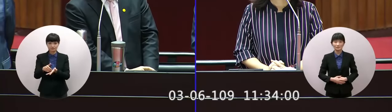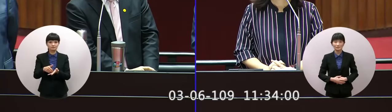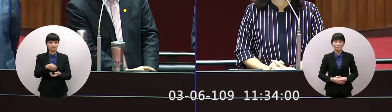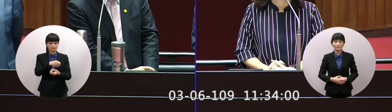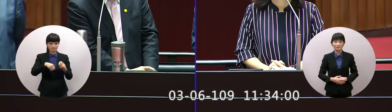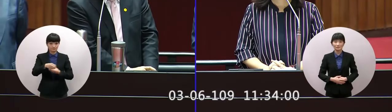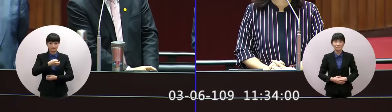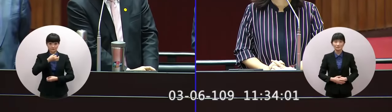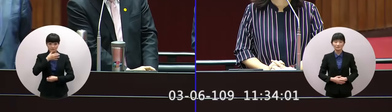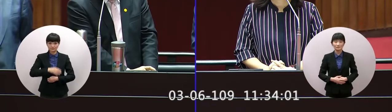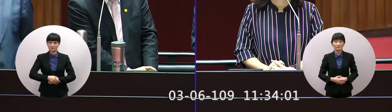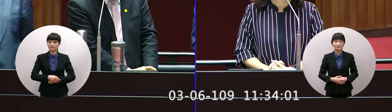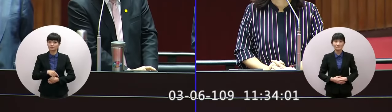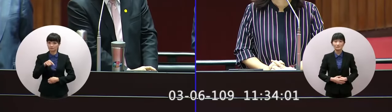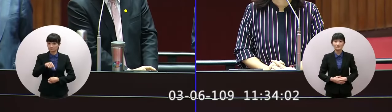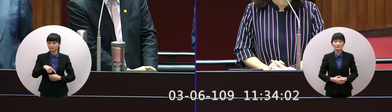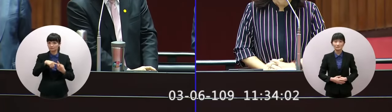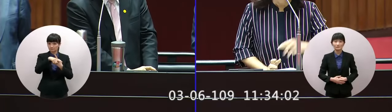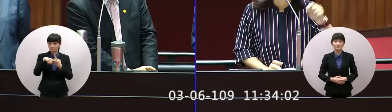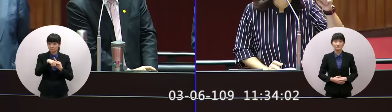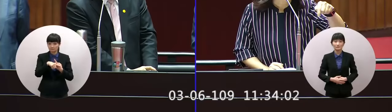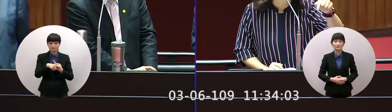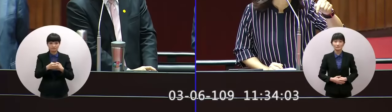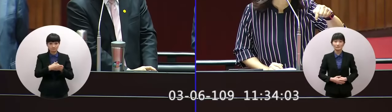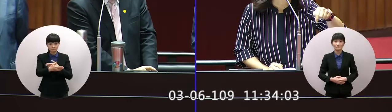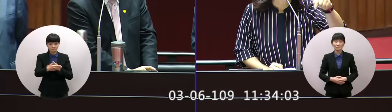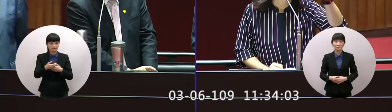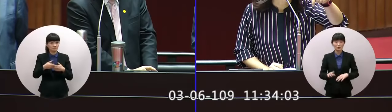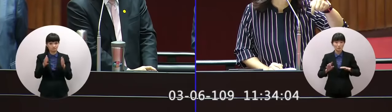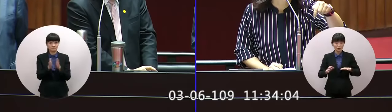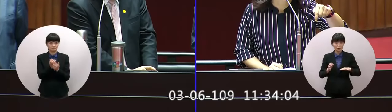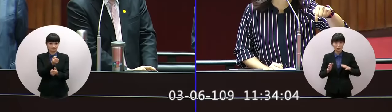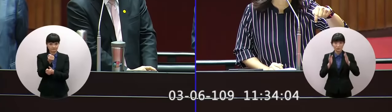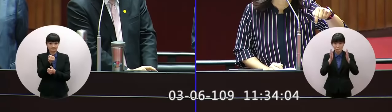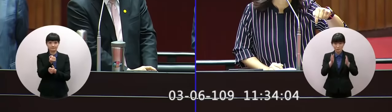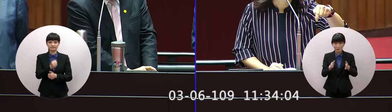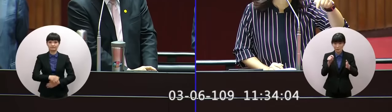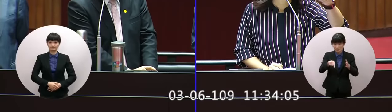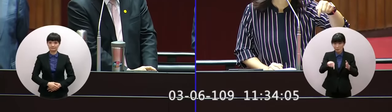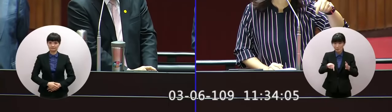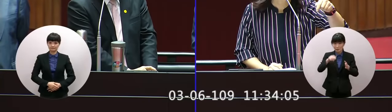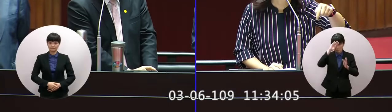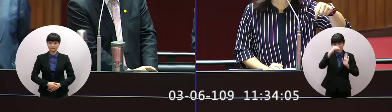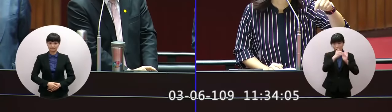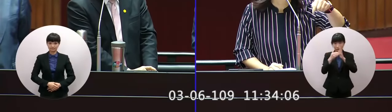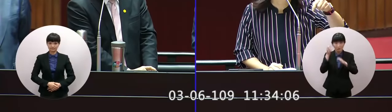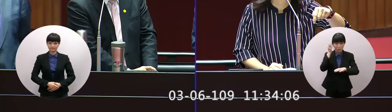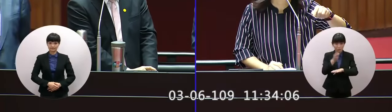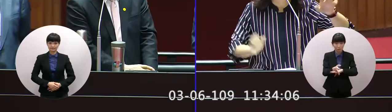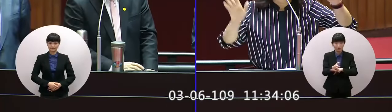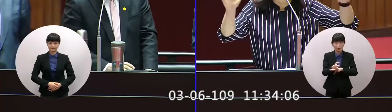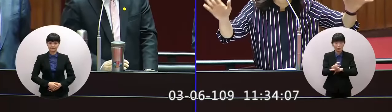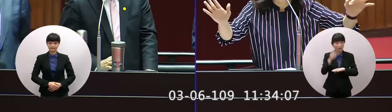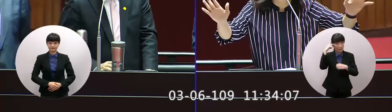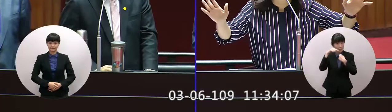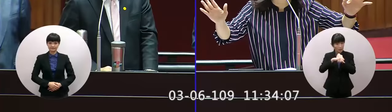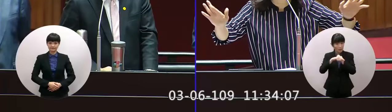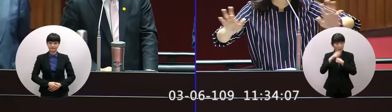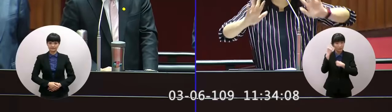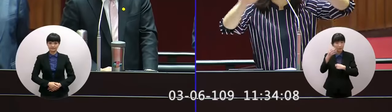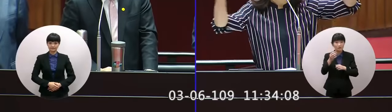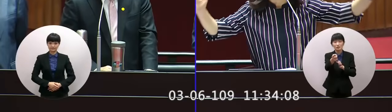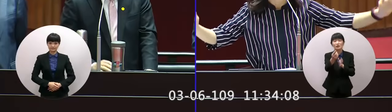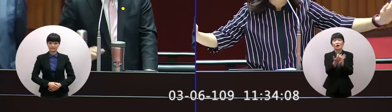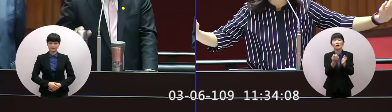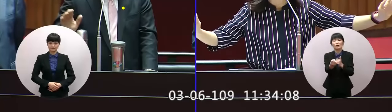研发的经费等，我们都充足掌握的。 我们是要投入在这一次的 就这一次的研发，你刚刚说的